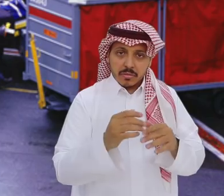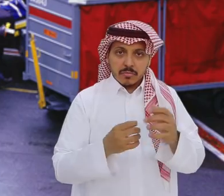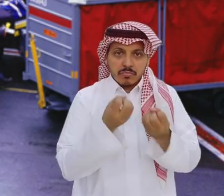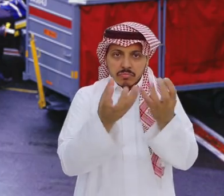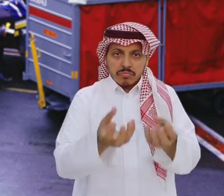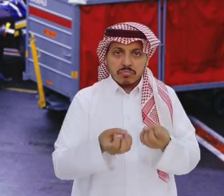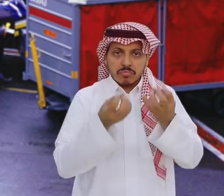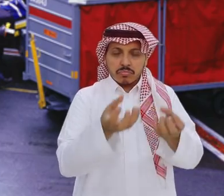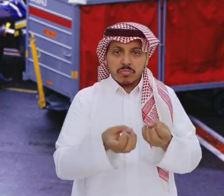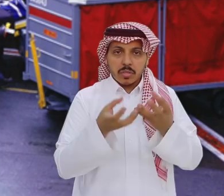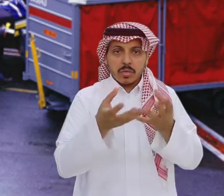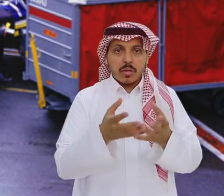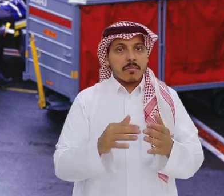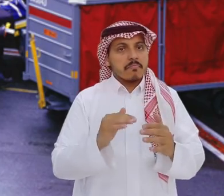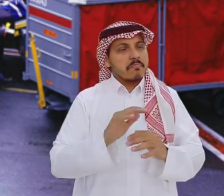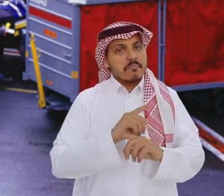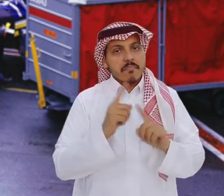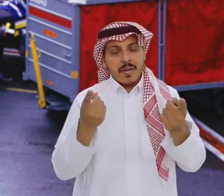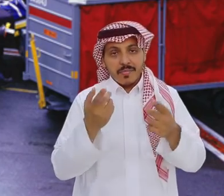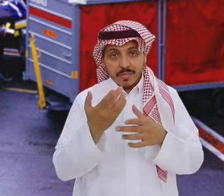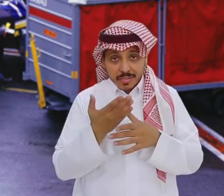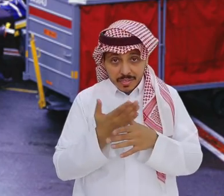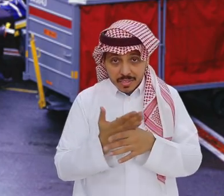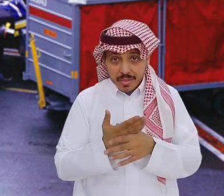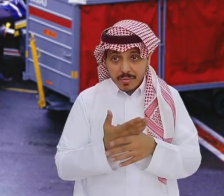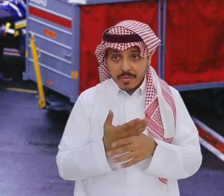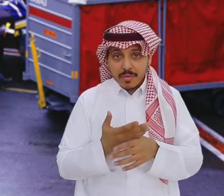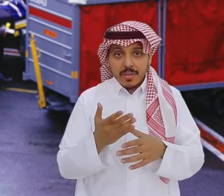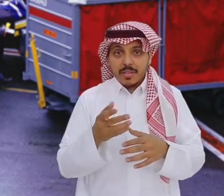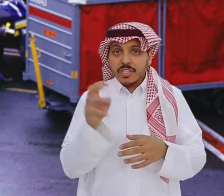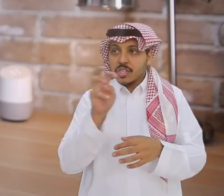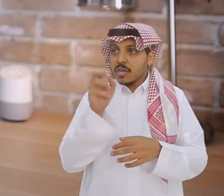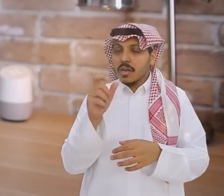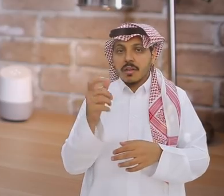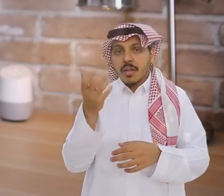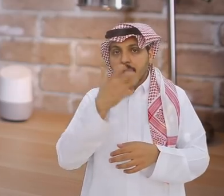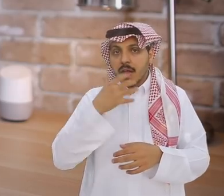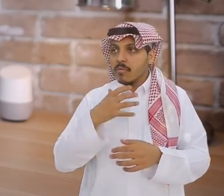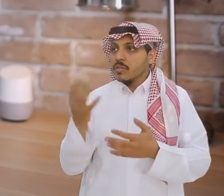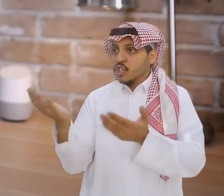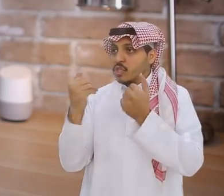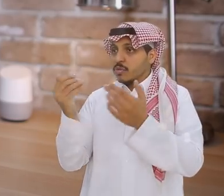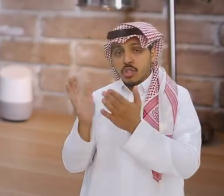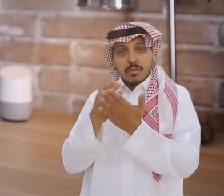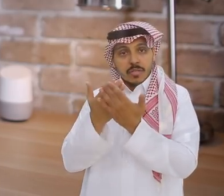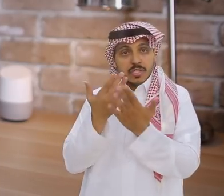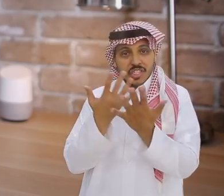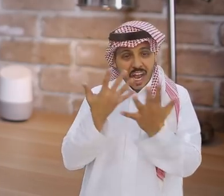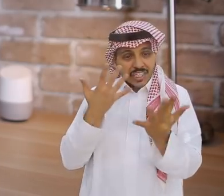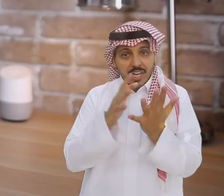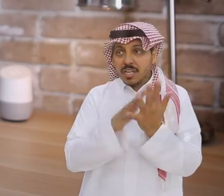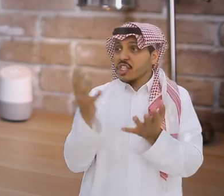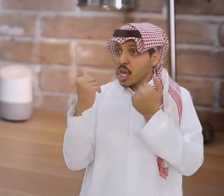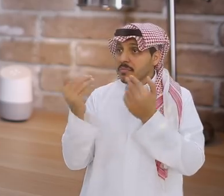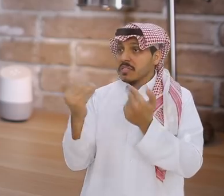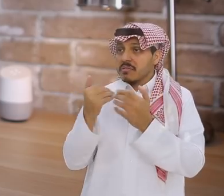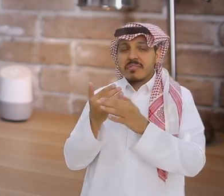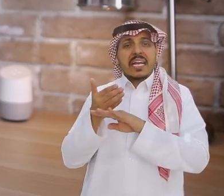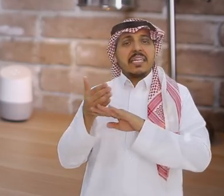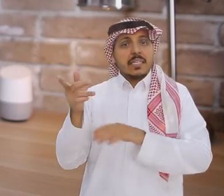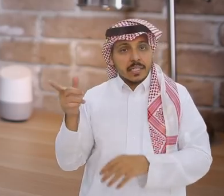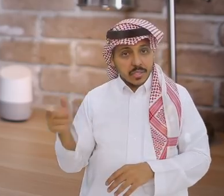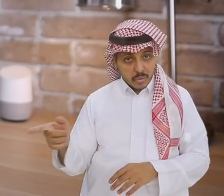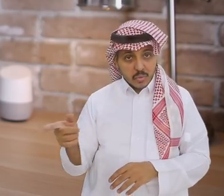يصيروا يقدروا يوصل لجولاي بإنتاجية ضخمة تكفي الطلب حق أبل. يبغانا ننتظر ونشوف، لأنه هذا يمكن إيش يصير عليه، إنه